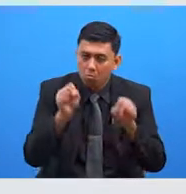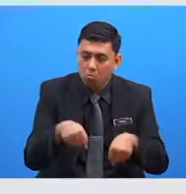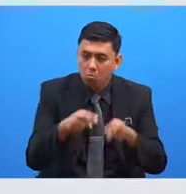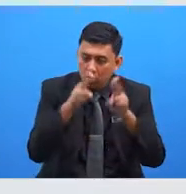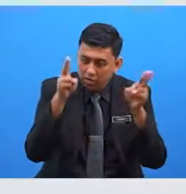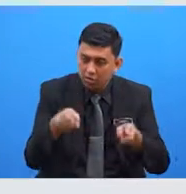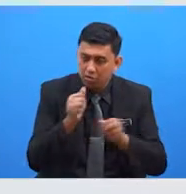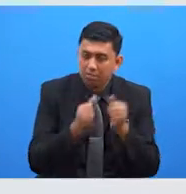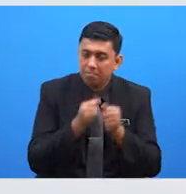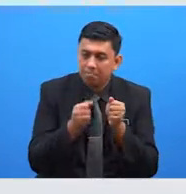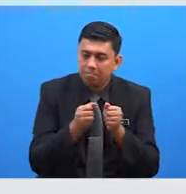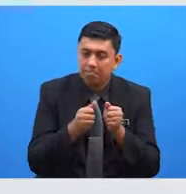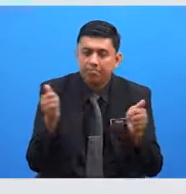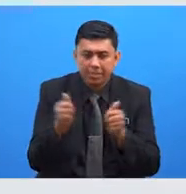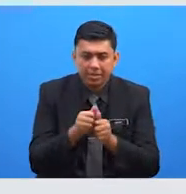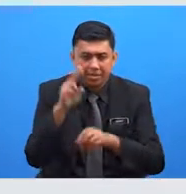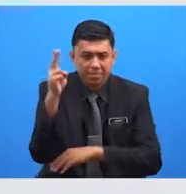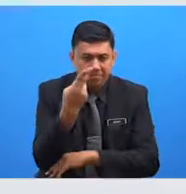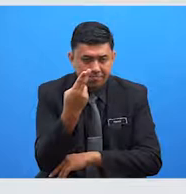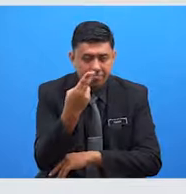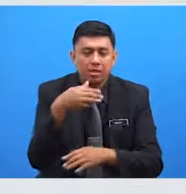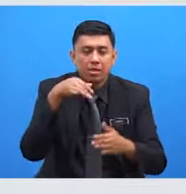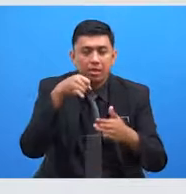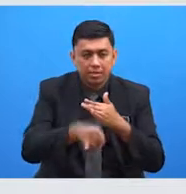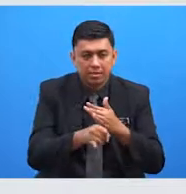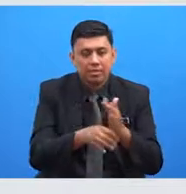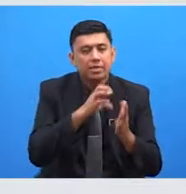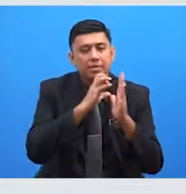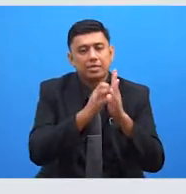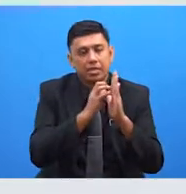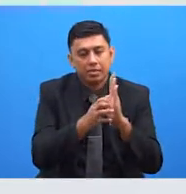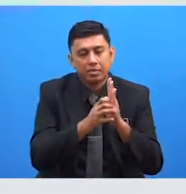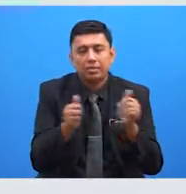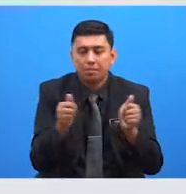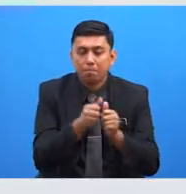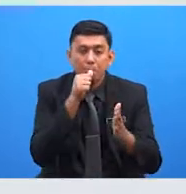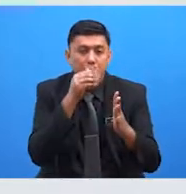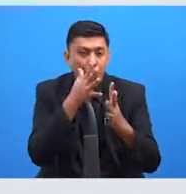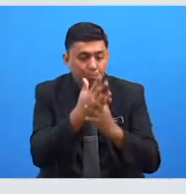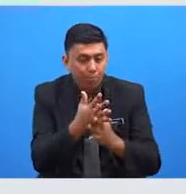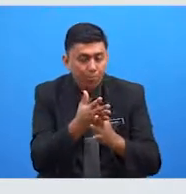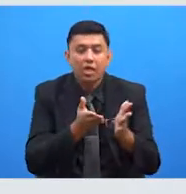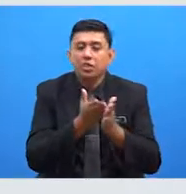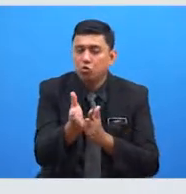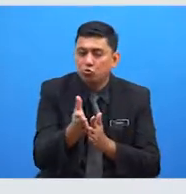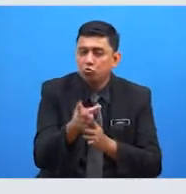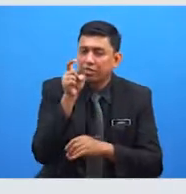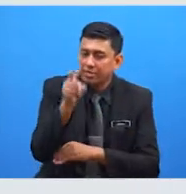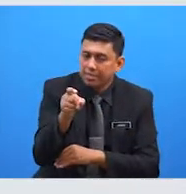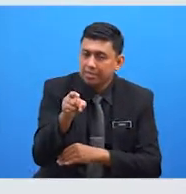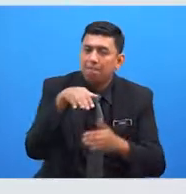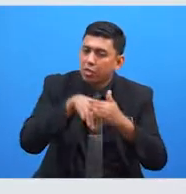lari sendiri dengan hanya mengisi data pada kekotak input password. kemudian terus klik butang